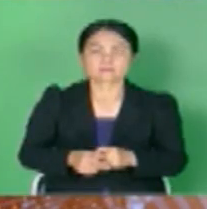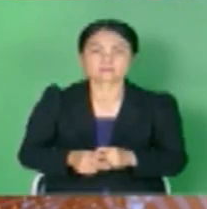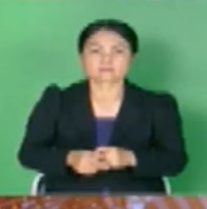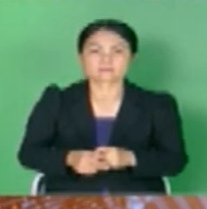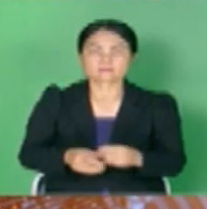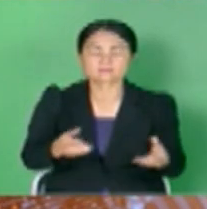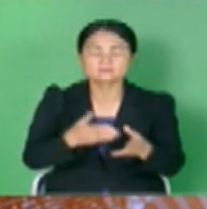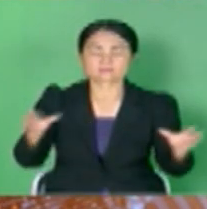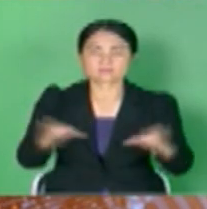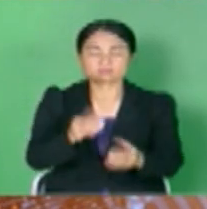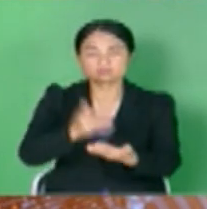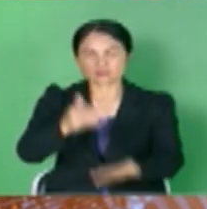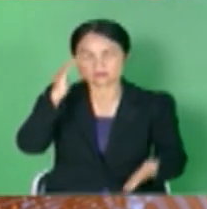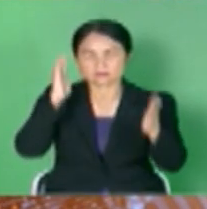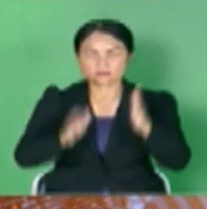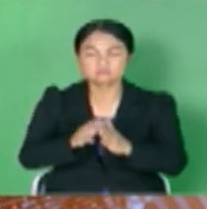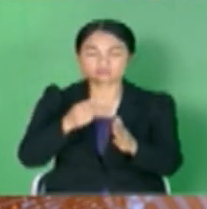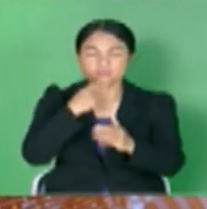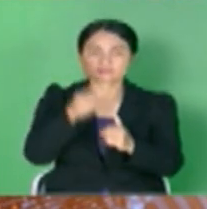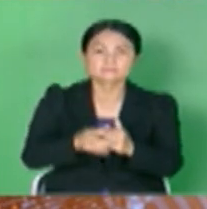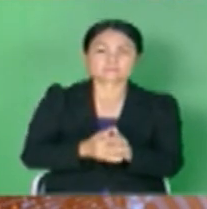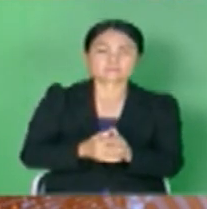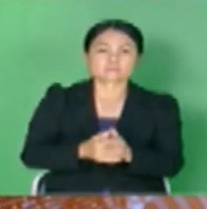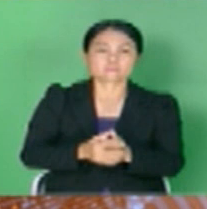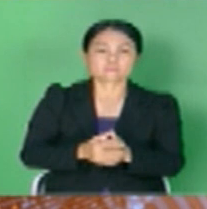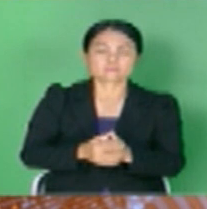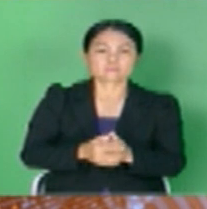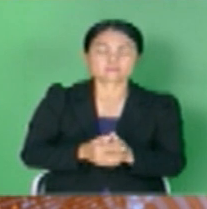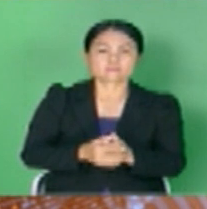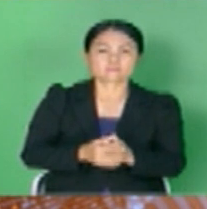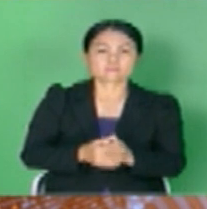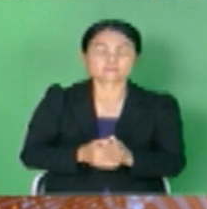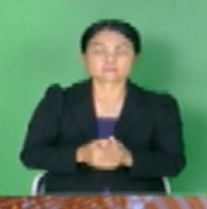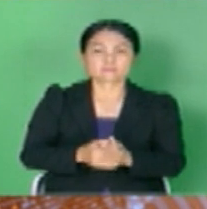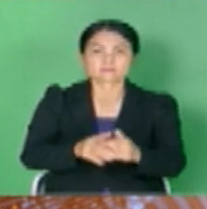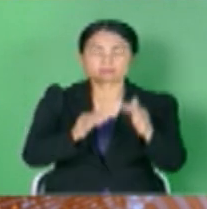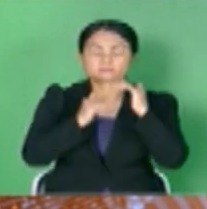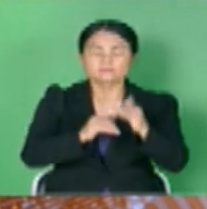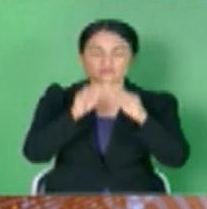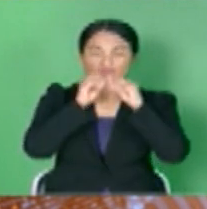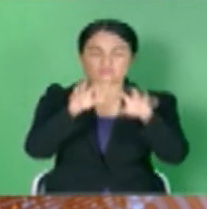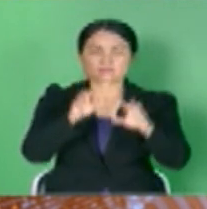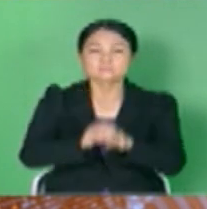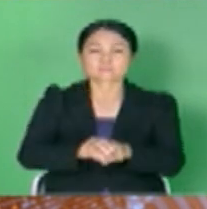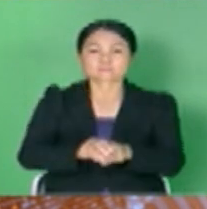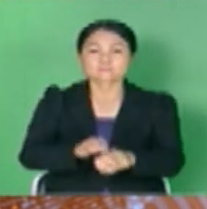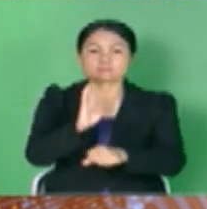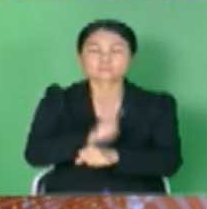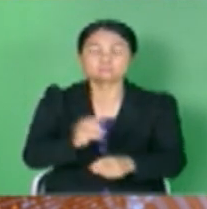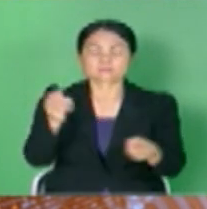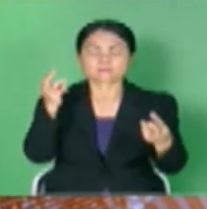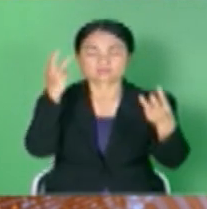បាទដោយឡែកបាទក្រុមនិស្សិតបានលើកឡើងថាការកំហិតការផ្សាយប្រតិកម្មគ្រឿងស្រវឹ